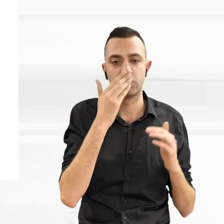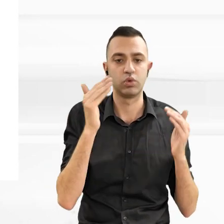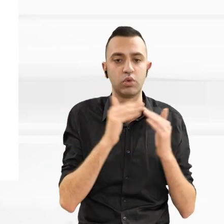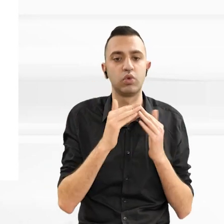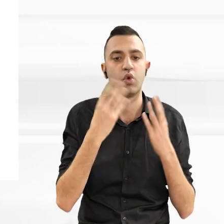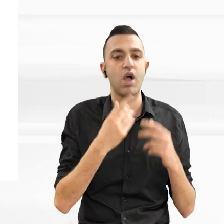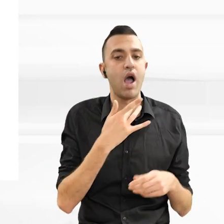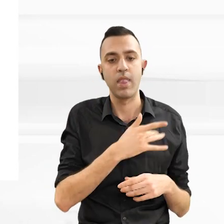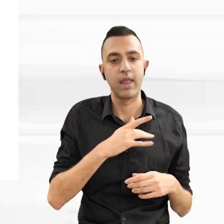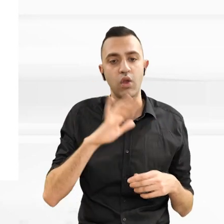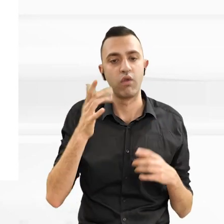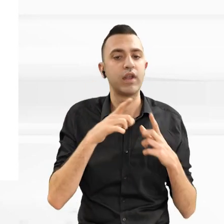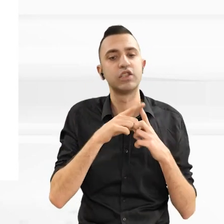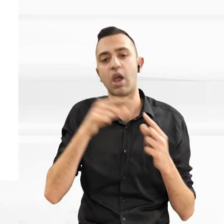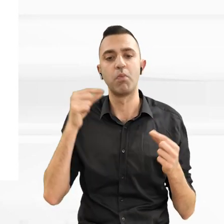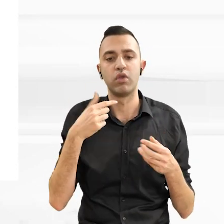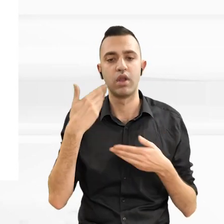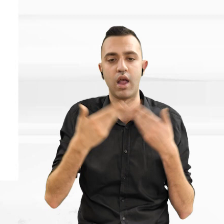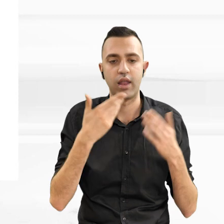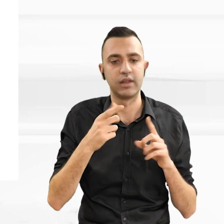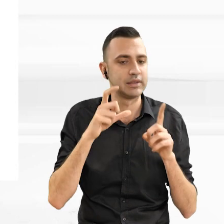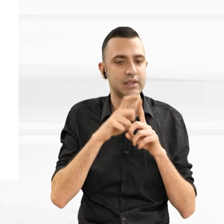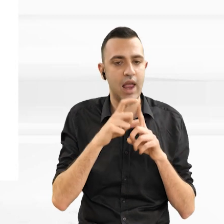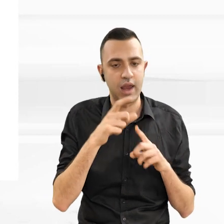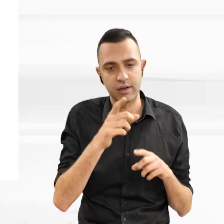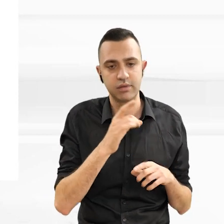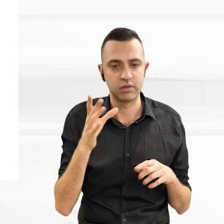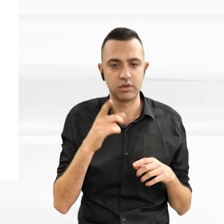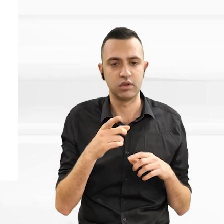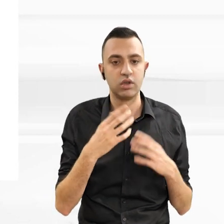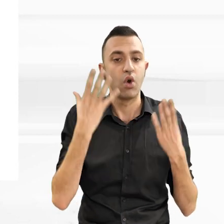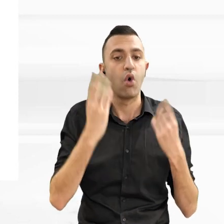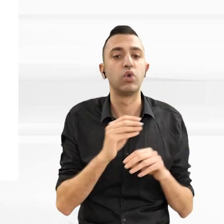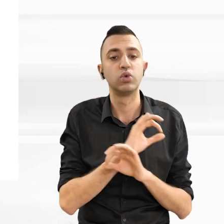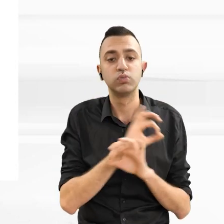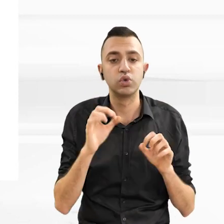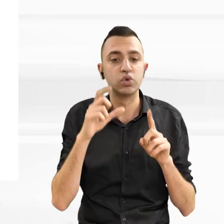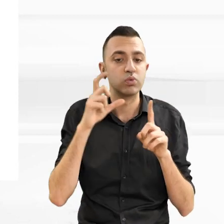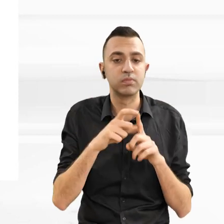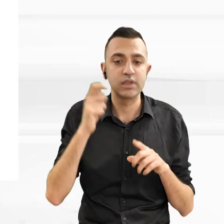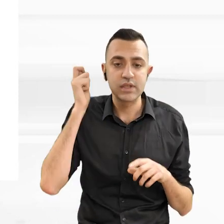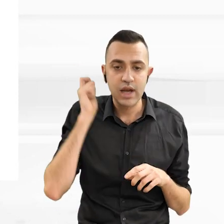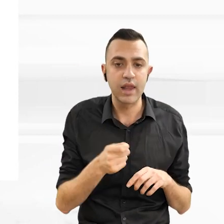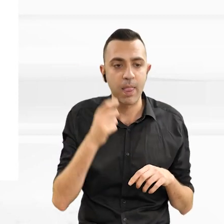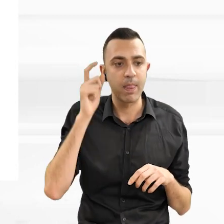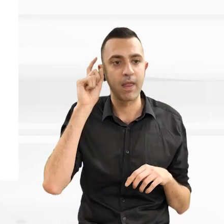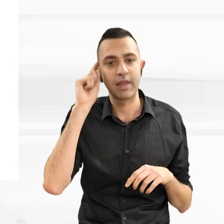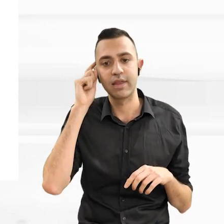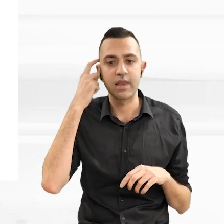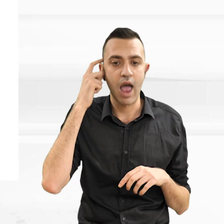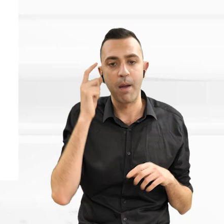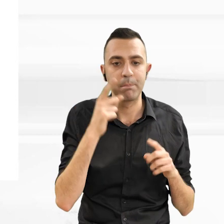Anadolu ve japonlardan bahsetmiş değil de diyebiliriz olumsuz durumların gerçekleşmesi ile ilgili tahminlerde